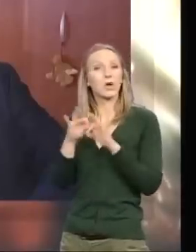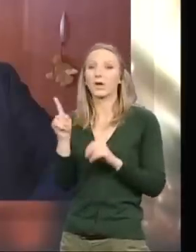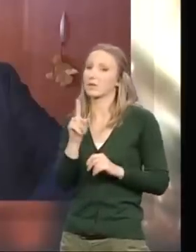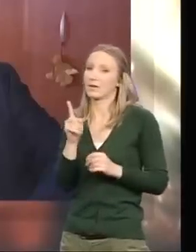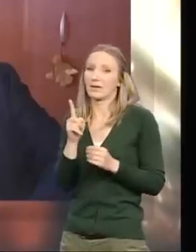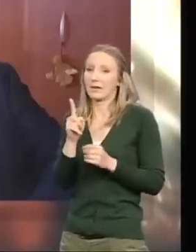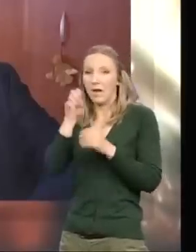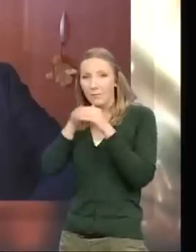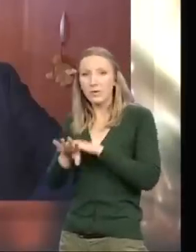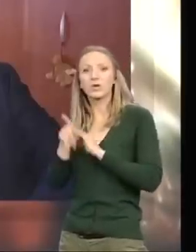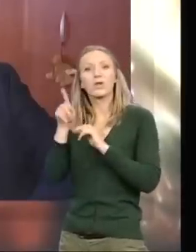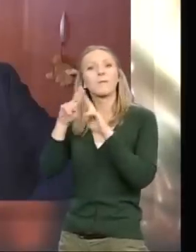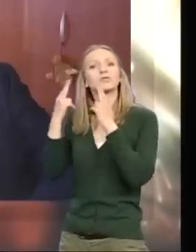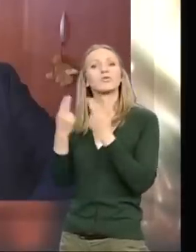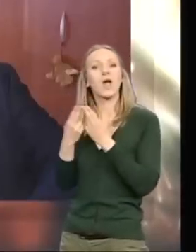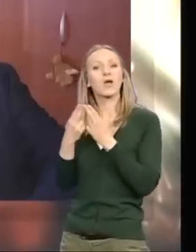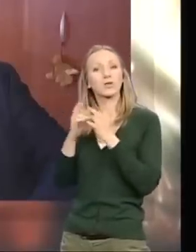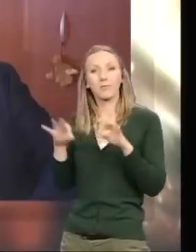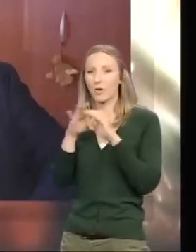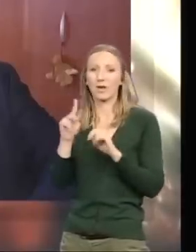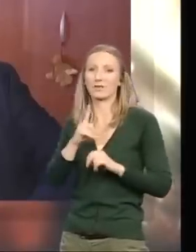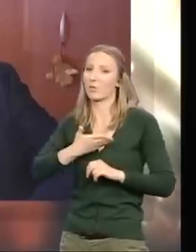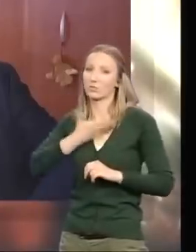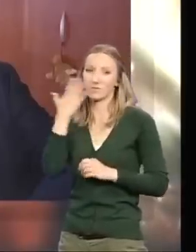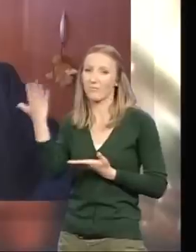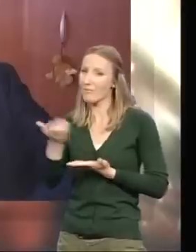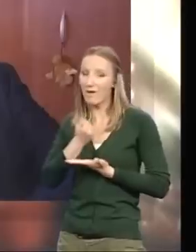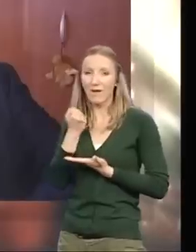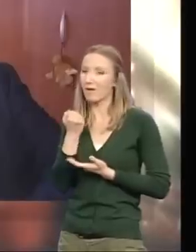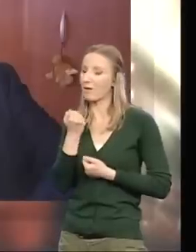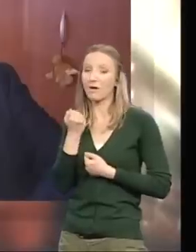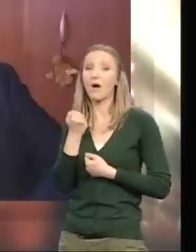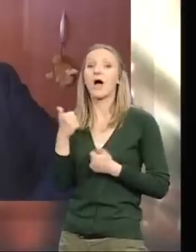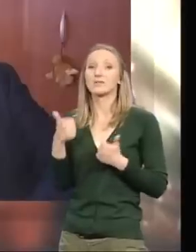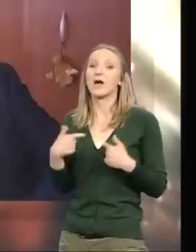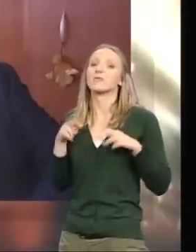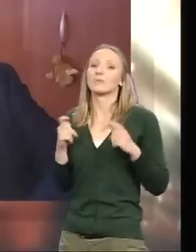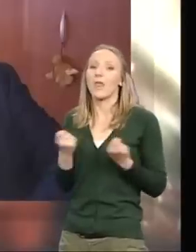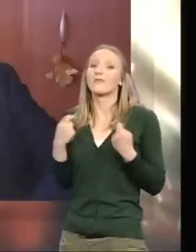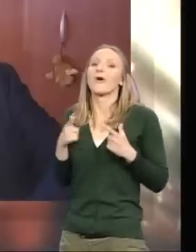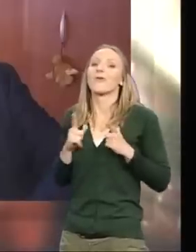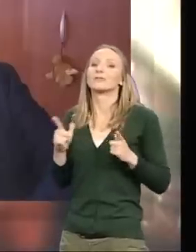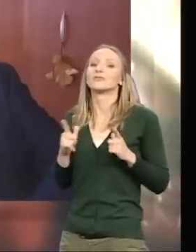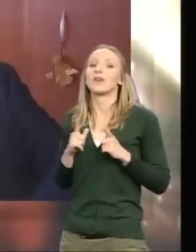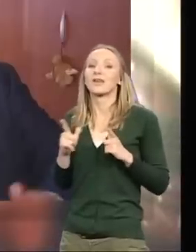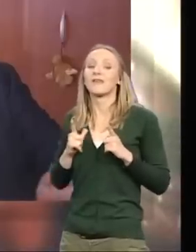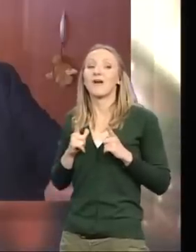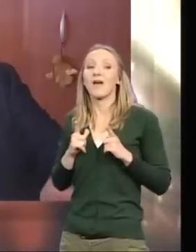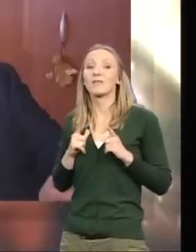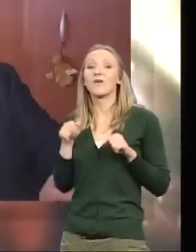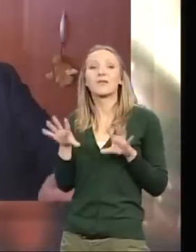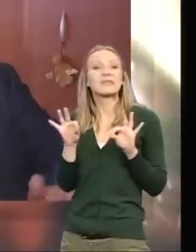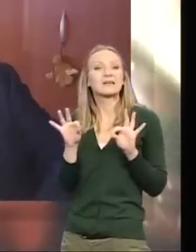prošao, taj međudarodni projekat nije prošao, i mi sada samo možemo navijati i očekivati da ovih